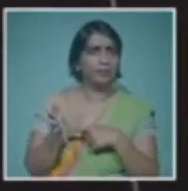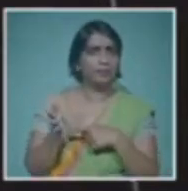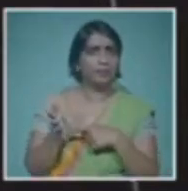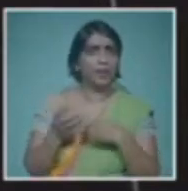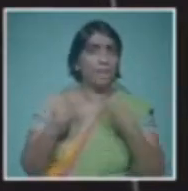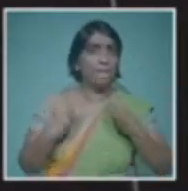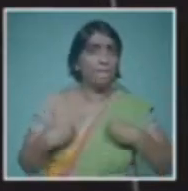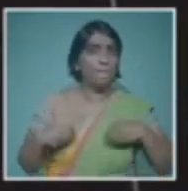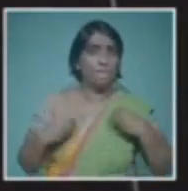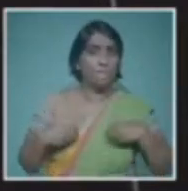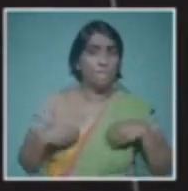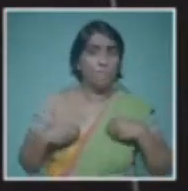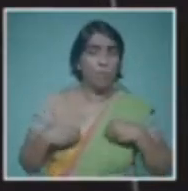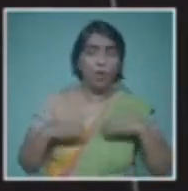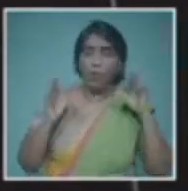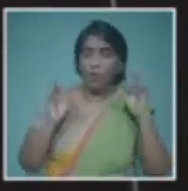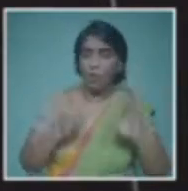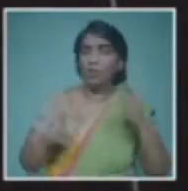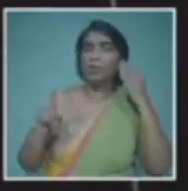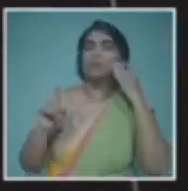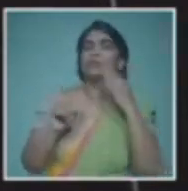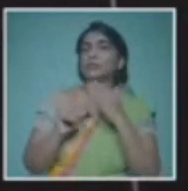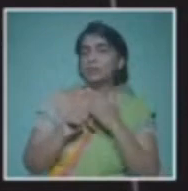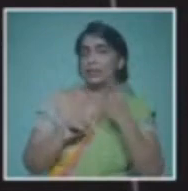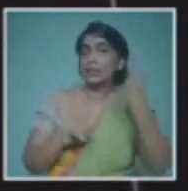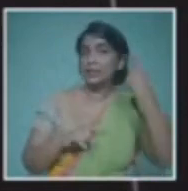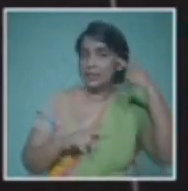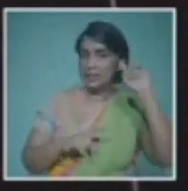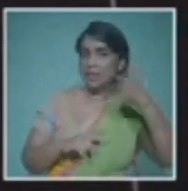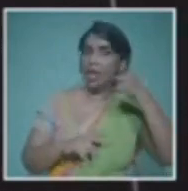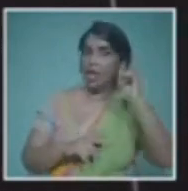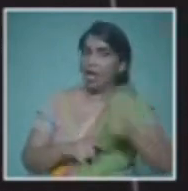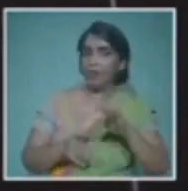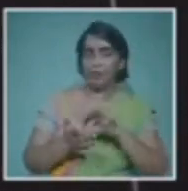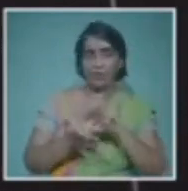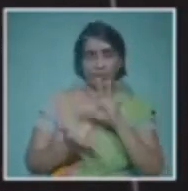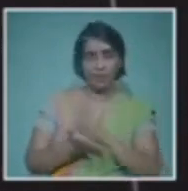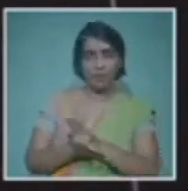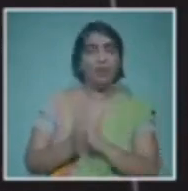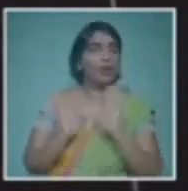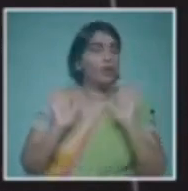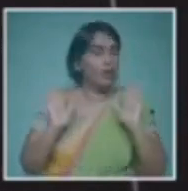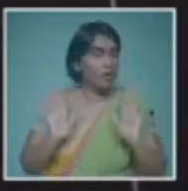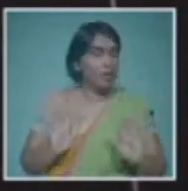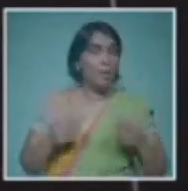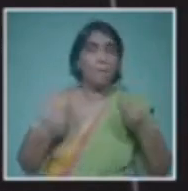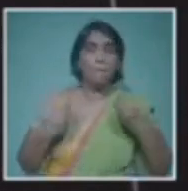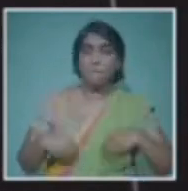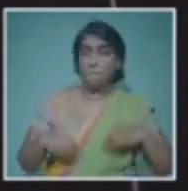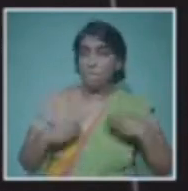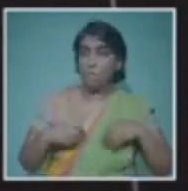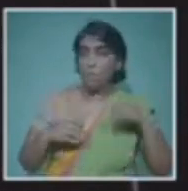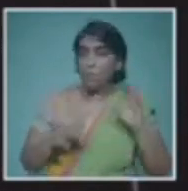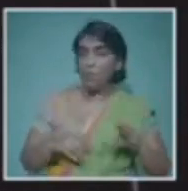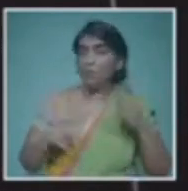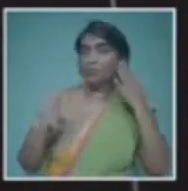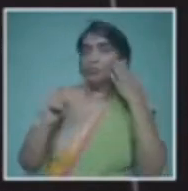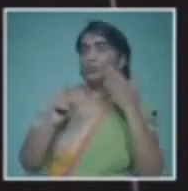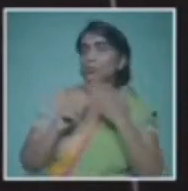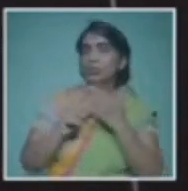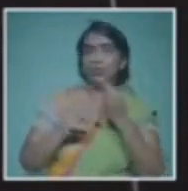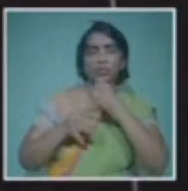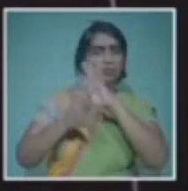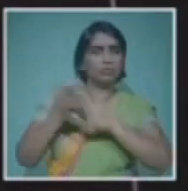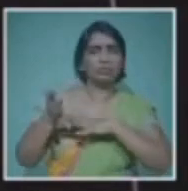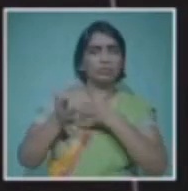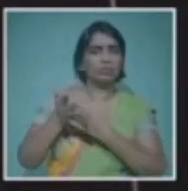පාඩු නොලබන කියන කාරණේ. ඒතකොට ඒක තමයි ඊයේ එතුමාලා අනුමත කරගත්තේ. හැබැයි පාඩු ලබන කියන කාරණේ මේ